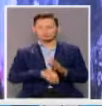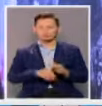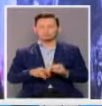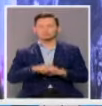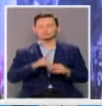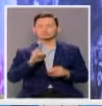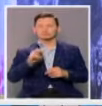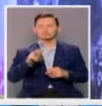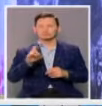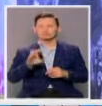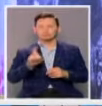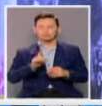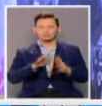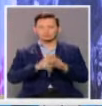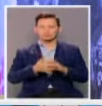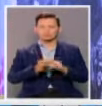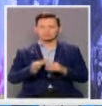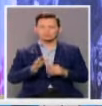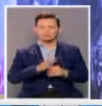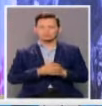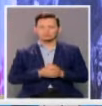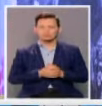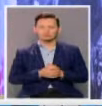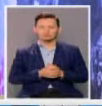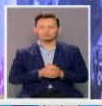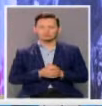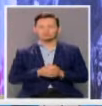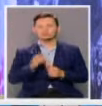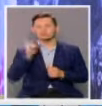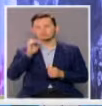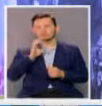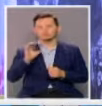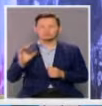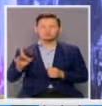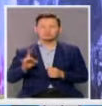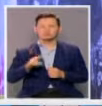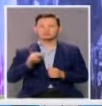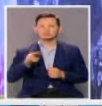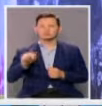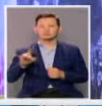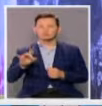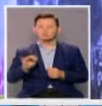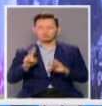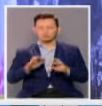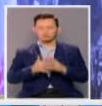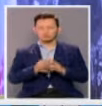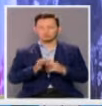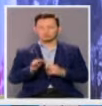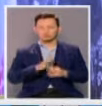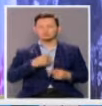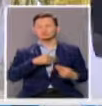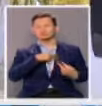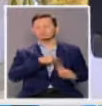қалқозды болдым. Папани Тумауыл Советі, Папани қалқозы сонда еңбек